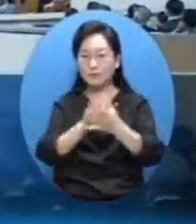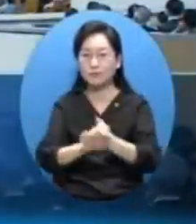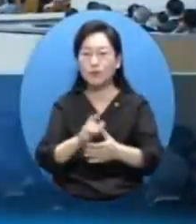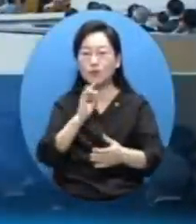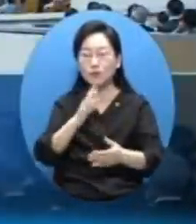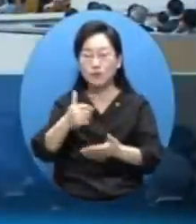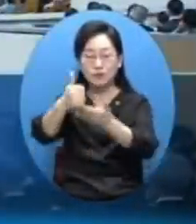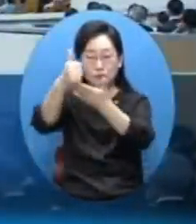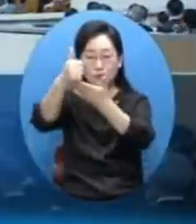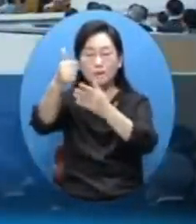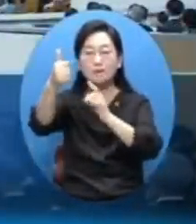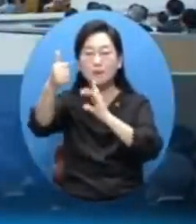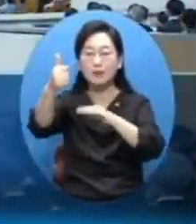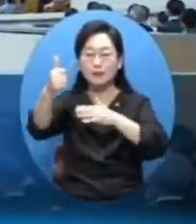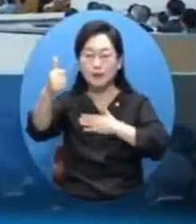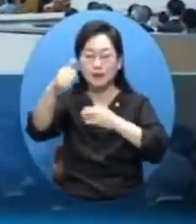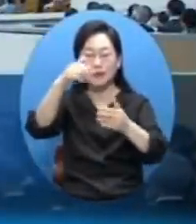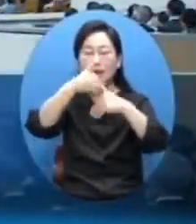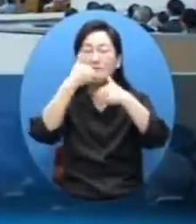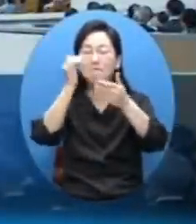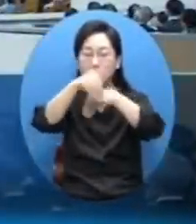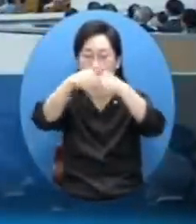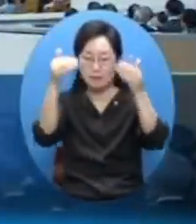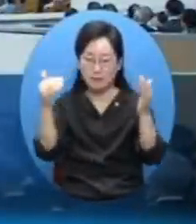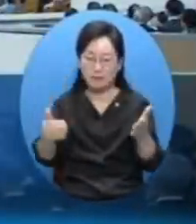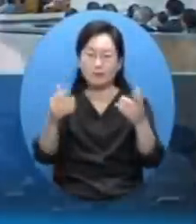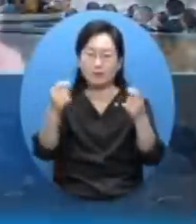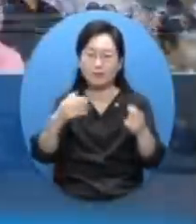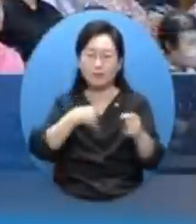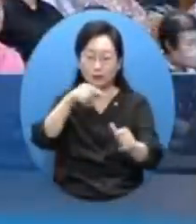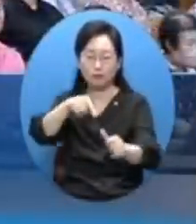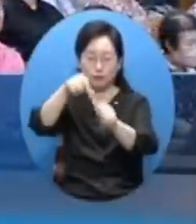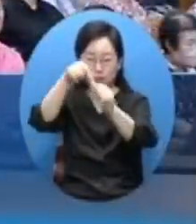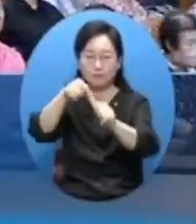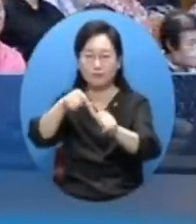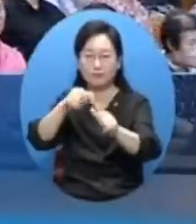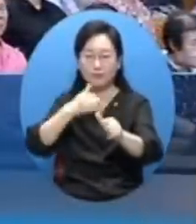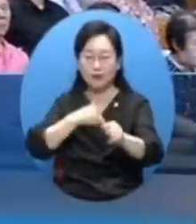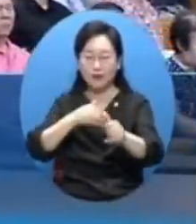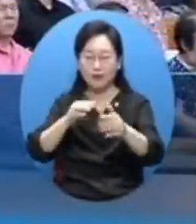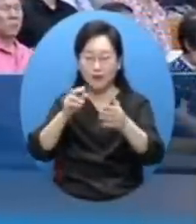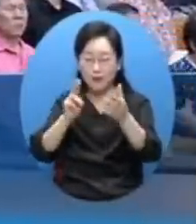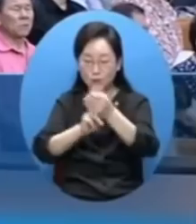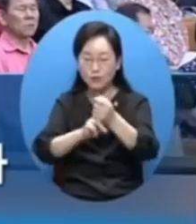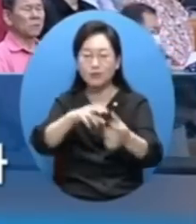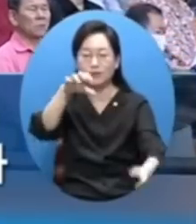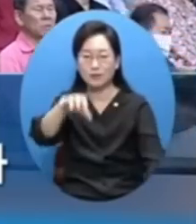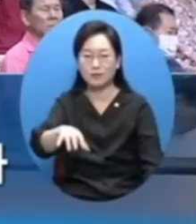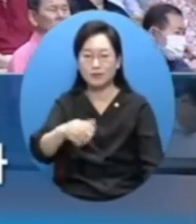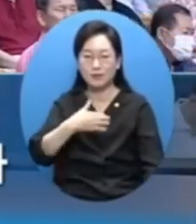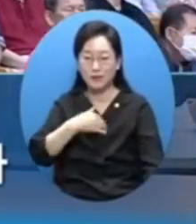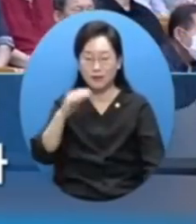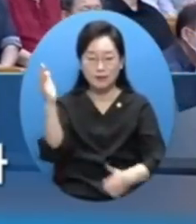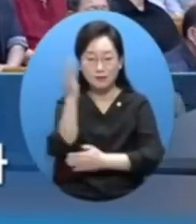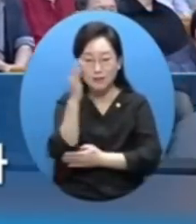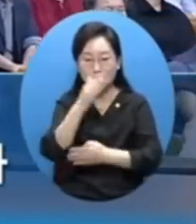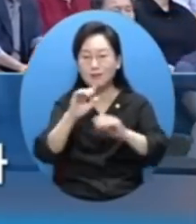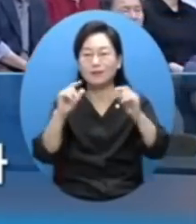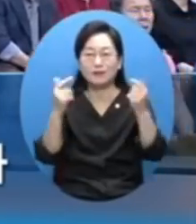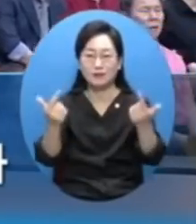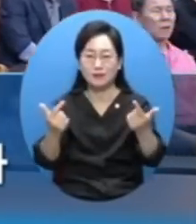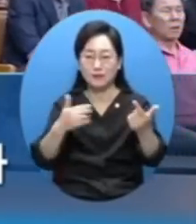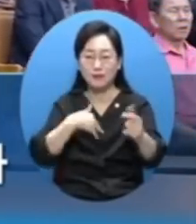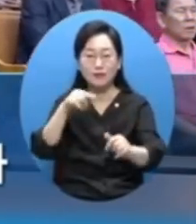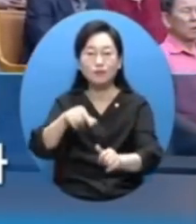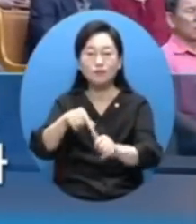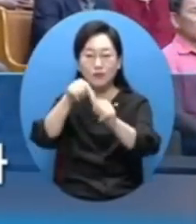오직 그만이 나의 반석이시요 나의 구원이시요 나의 요새신이 내가 흔들리지 아니하리로다